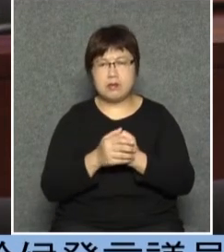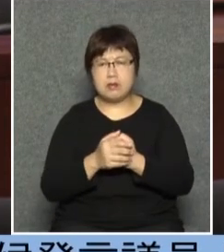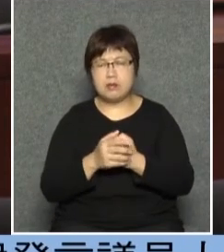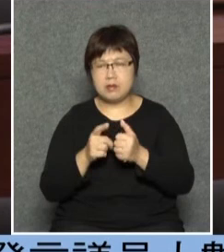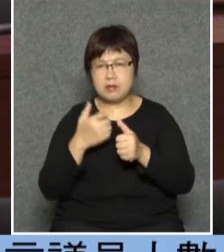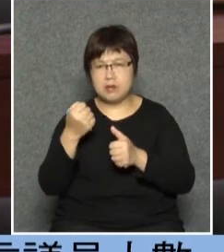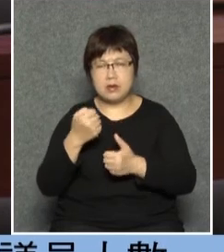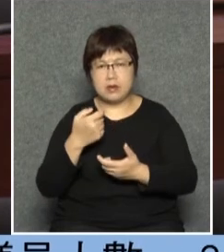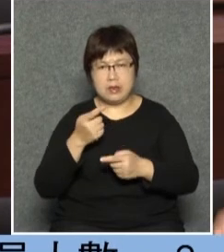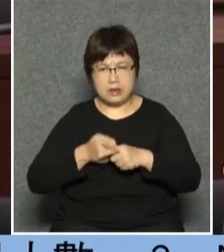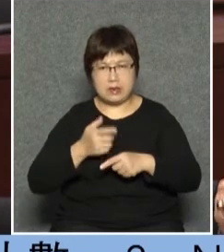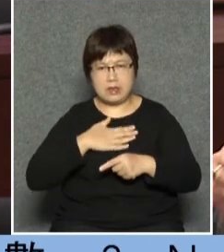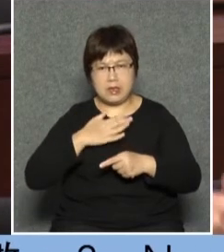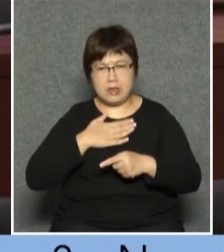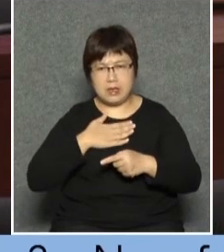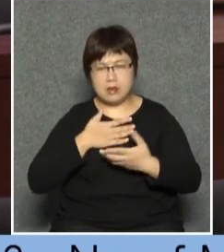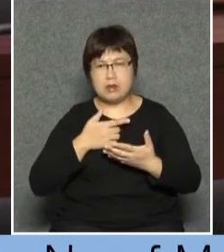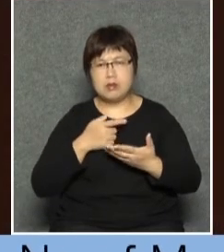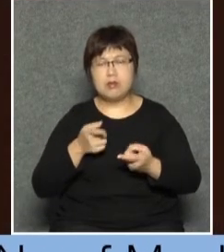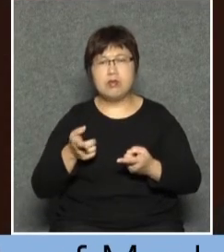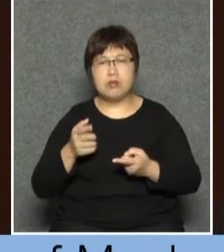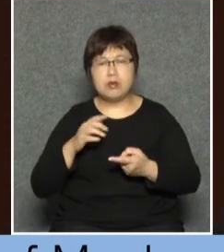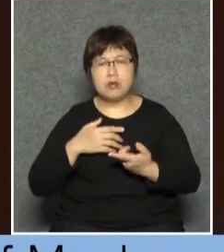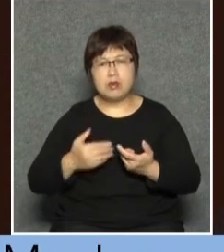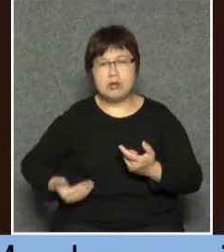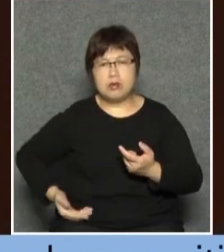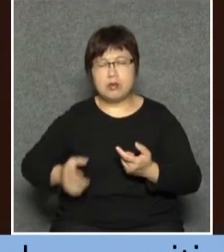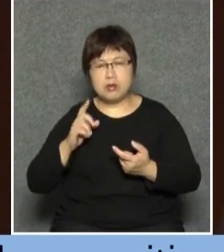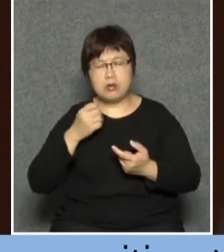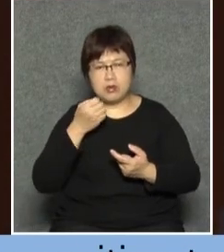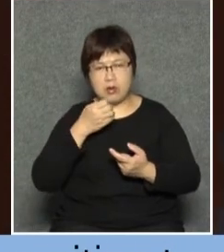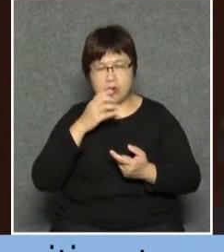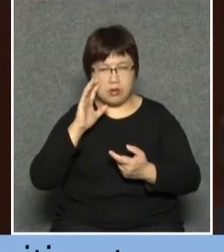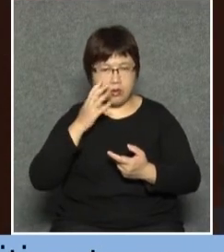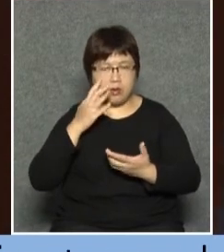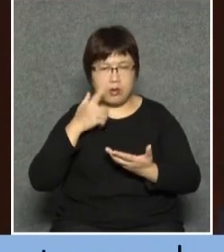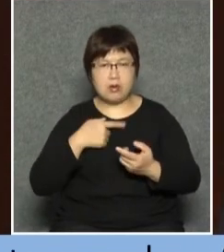的很害怕今次搭不上粵港澳大灣區這個快船，我們會是蘇州過後沒有艇搭。